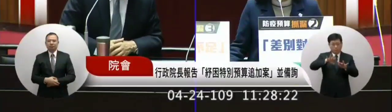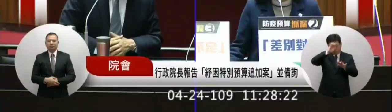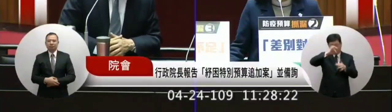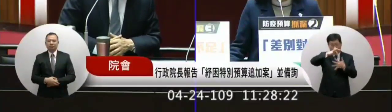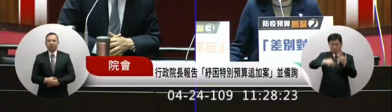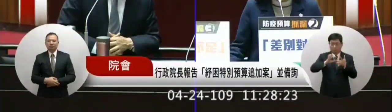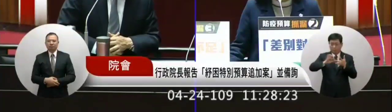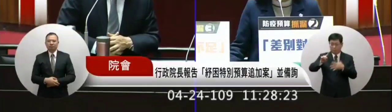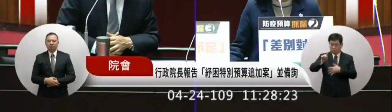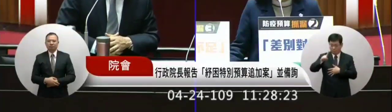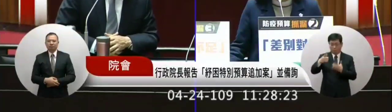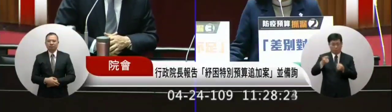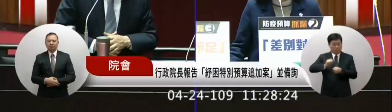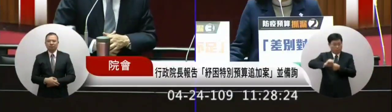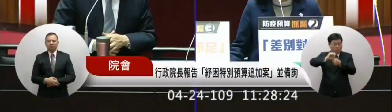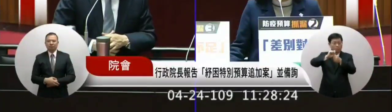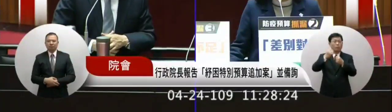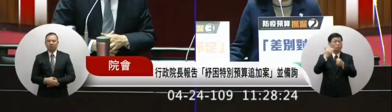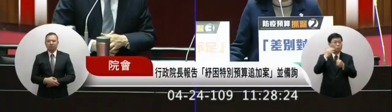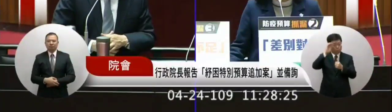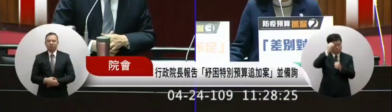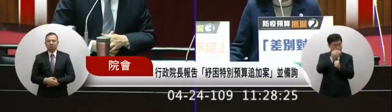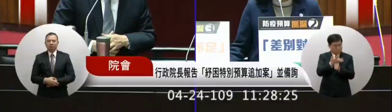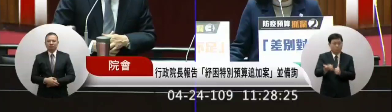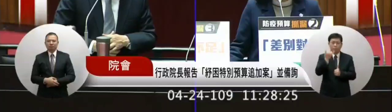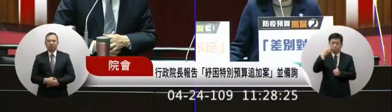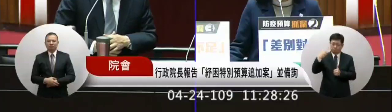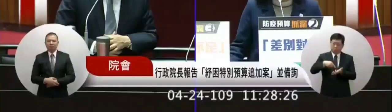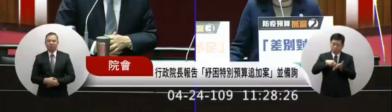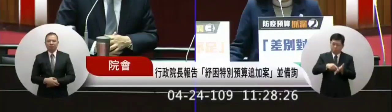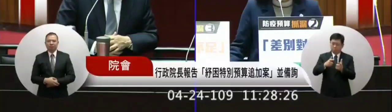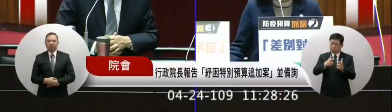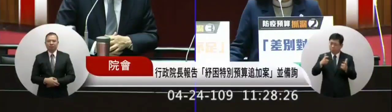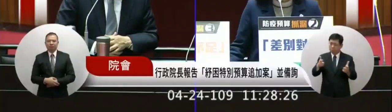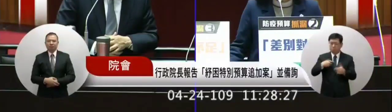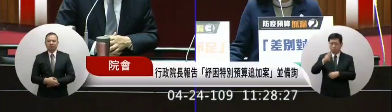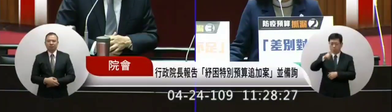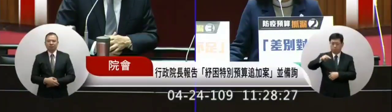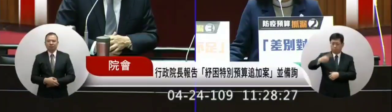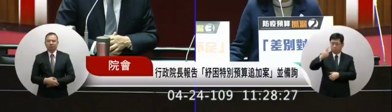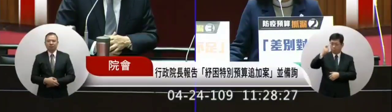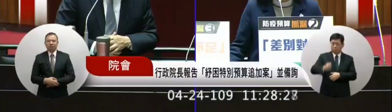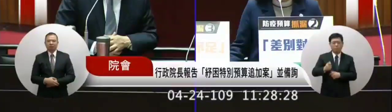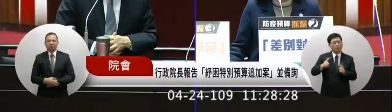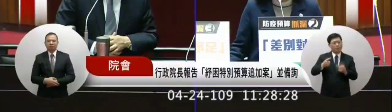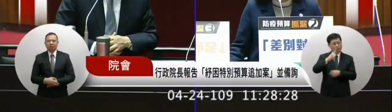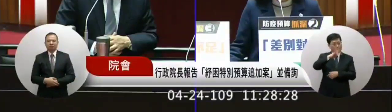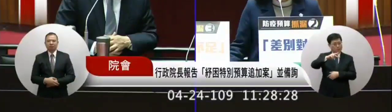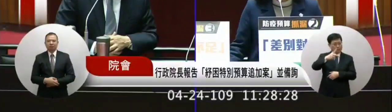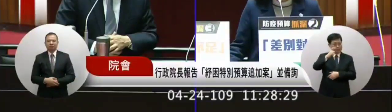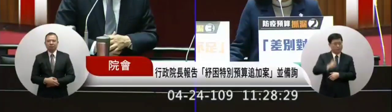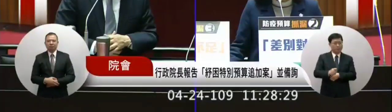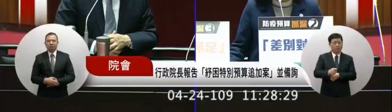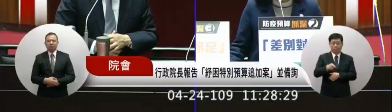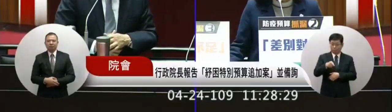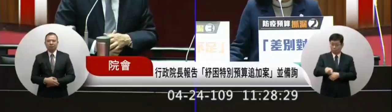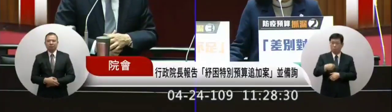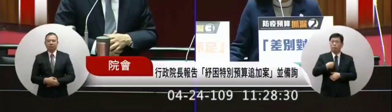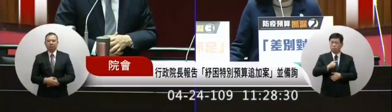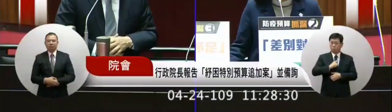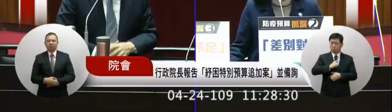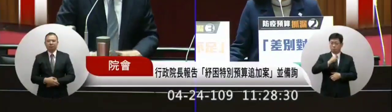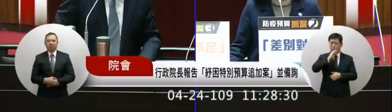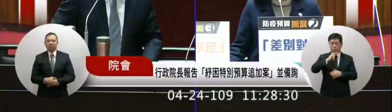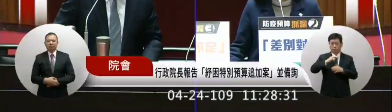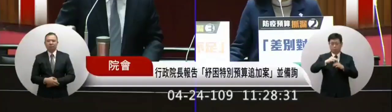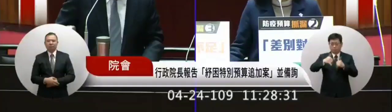的11条修正也增加了，当疫情影响的时候还可以再扩增到2100亿，就是大概4200亿。这部分本